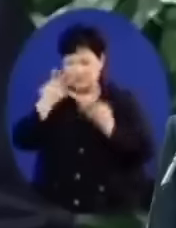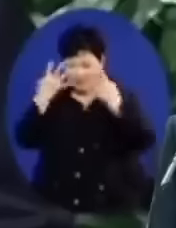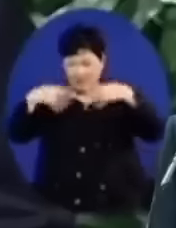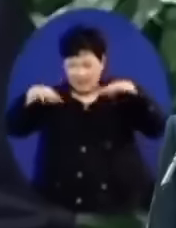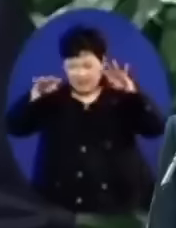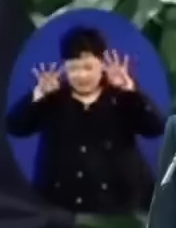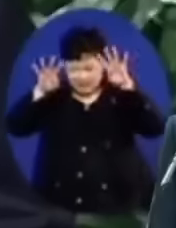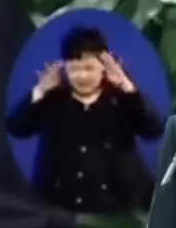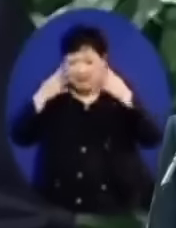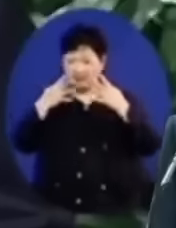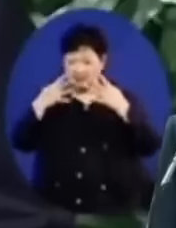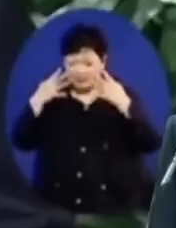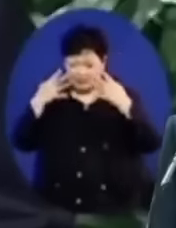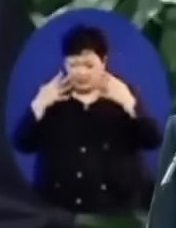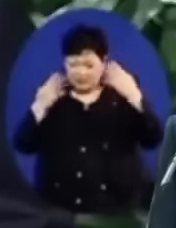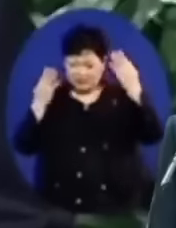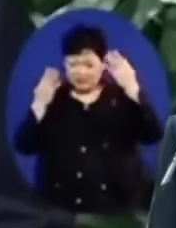기도